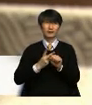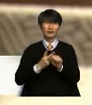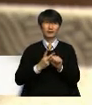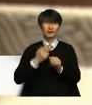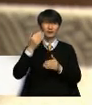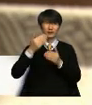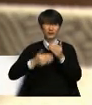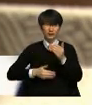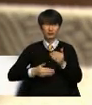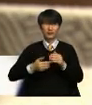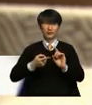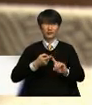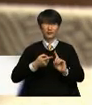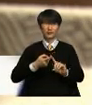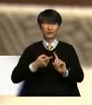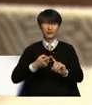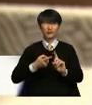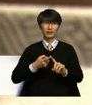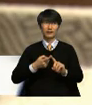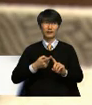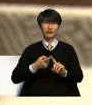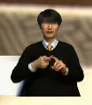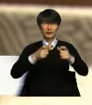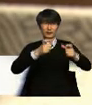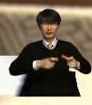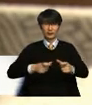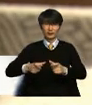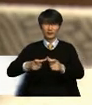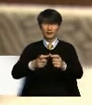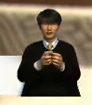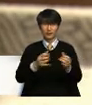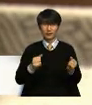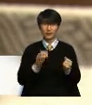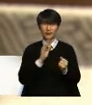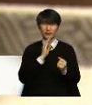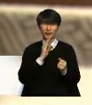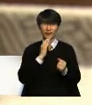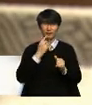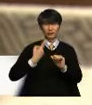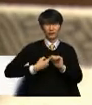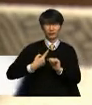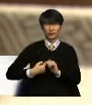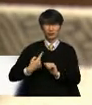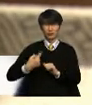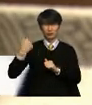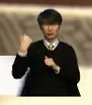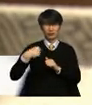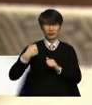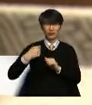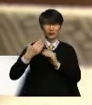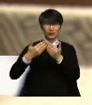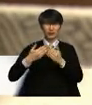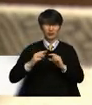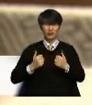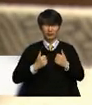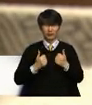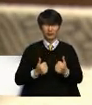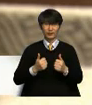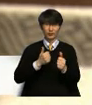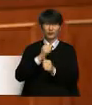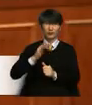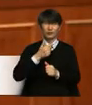임기 남은 거에 대해서는 시민들에게 정말 손가락질 받지 않는 그런 열심히 했다는 의원이